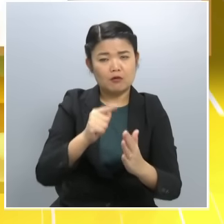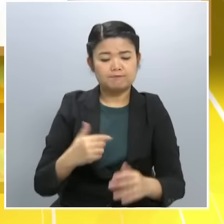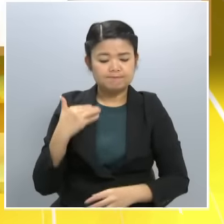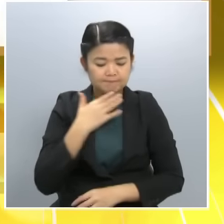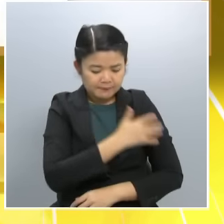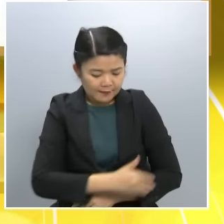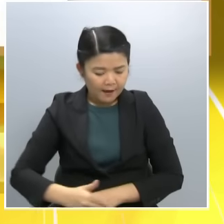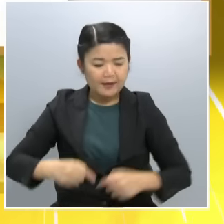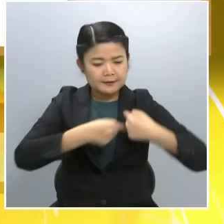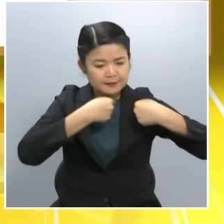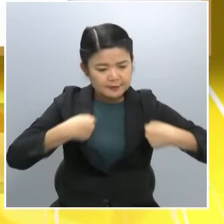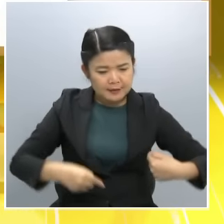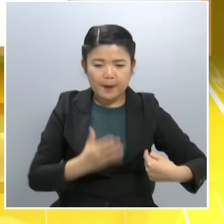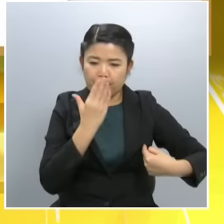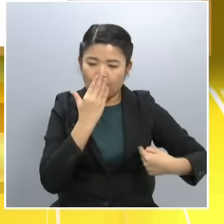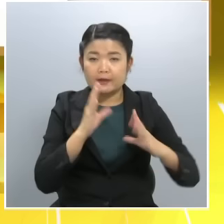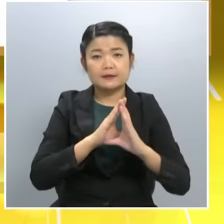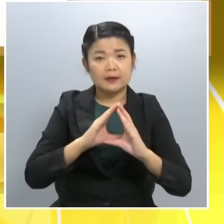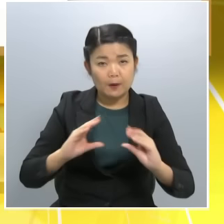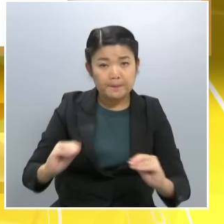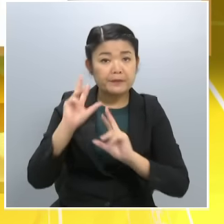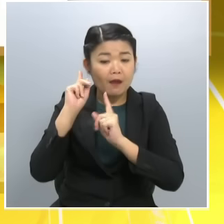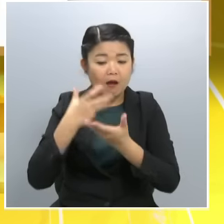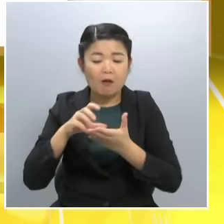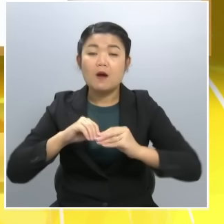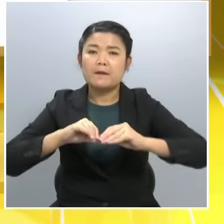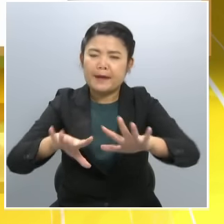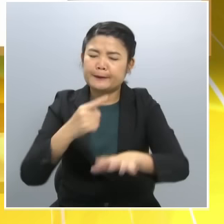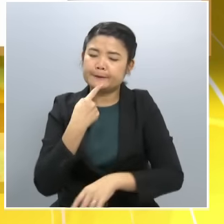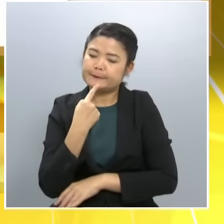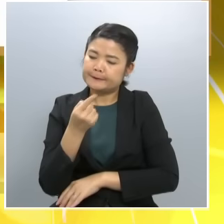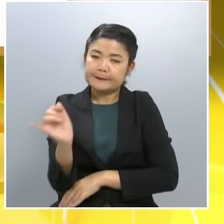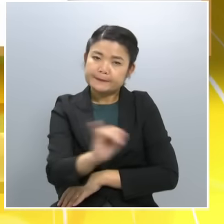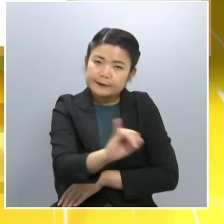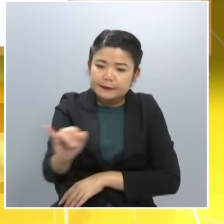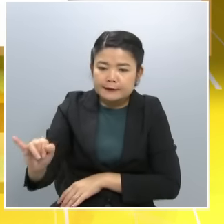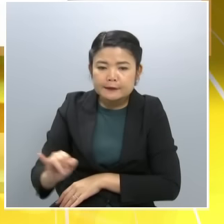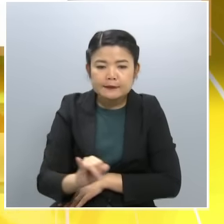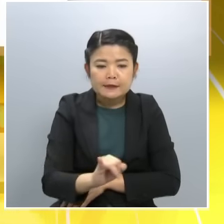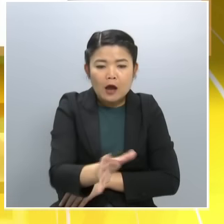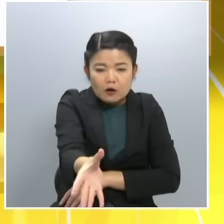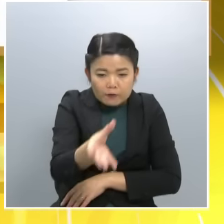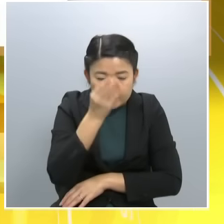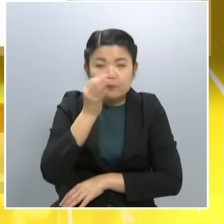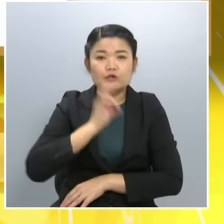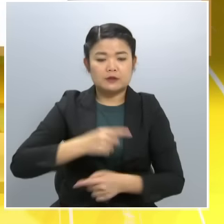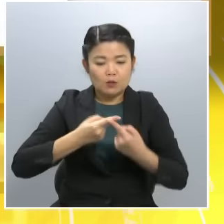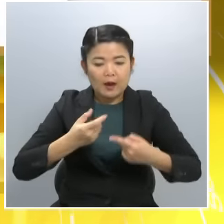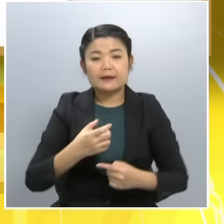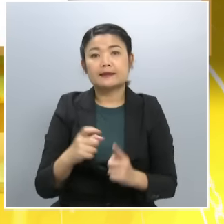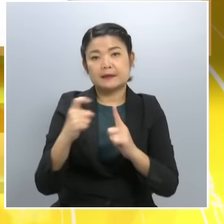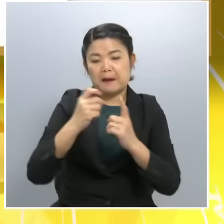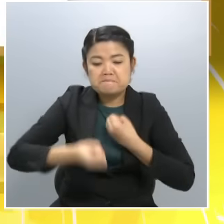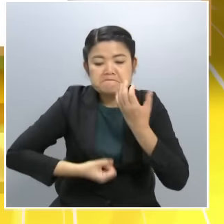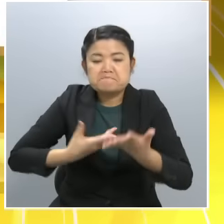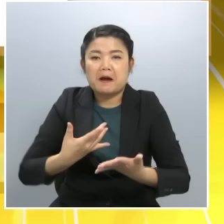ใจสงบวาจากระแสข่าวที่เกิดขึ้นนี้เป็นกระแสที่รุนแรงแม้จะมีความรู้สึกแต่ก็ไม่ควรใช้คำรุนแรงแต่